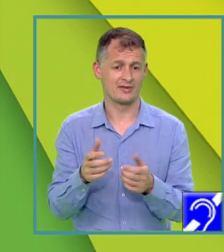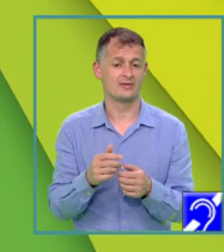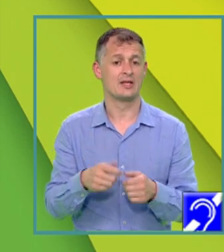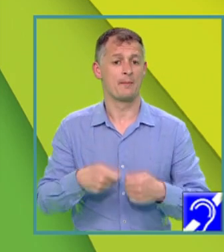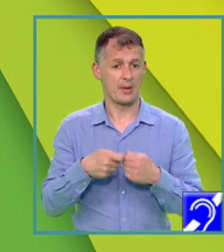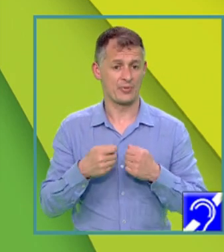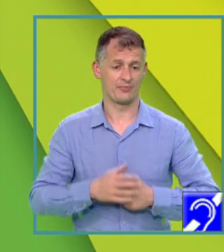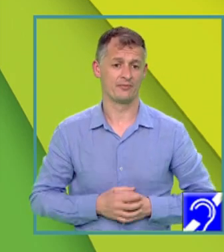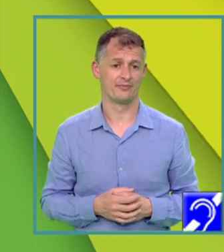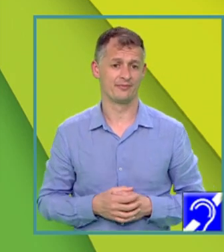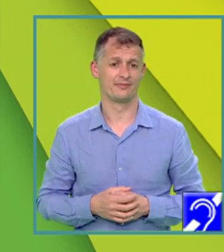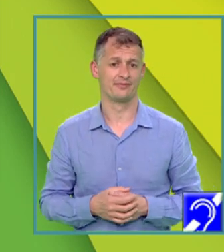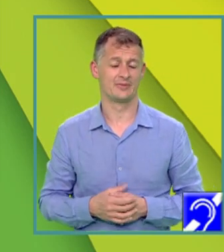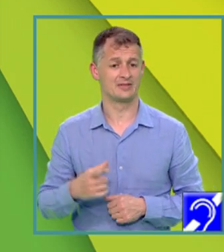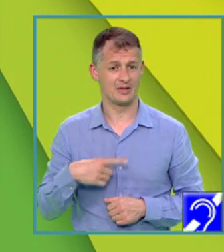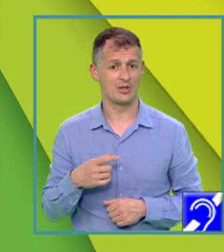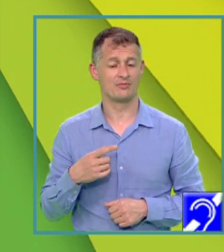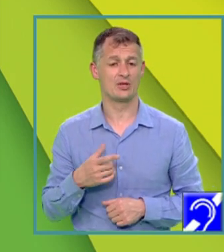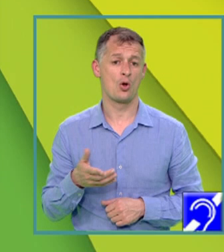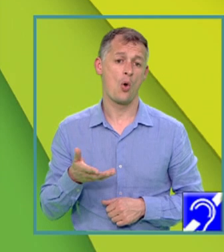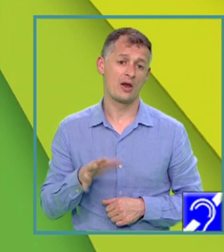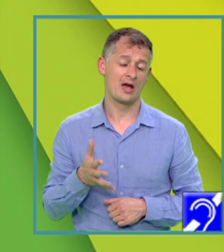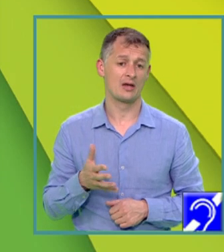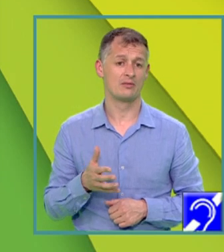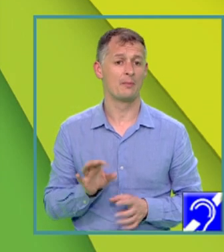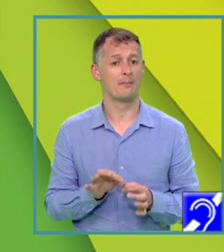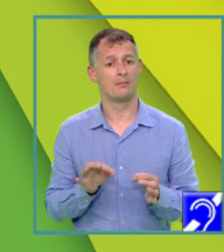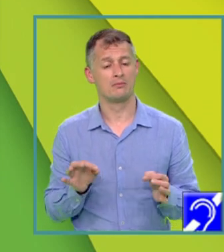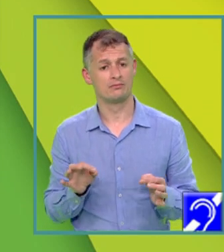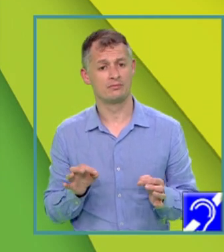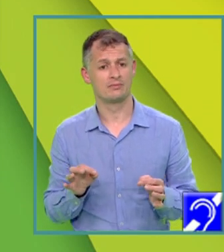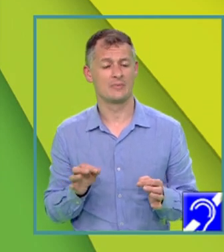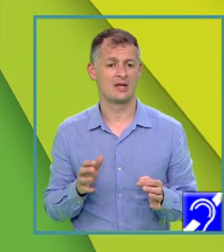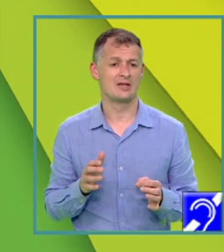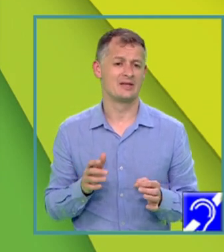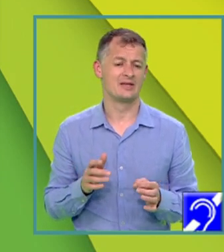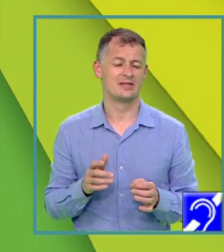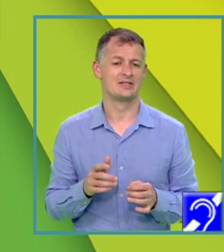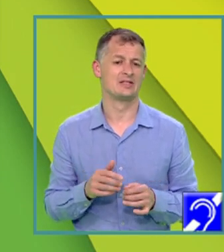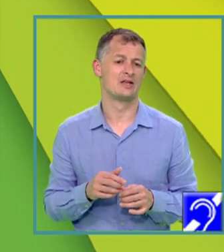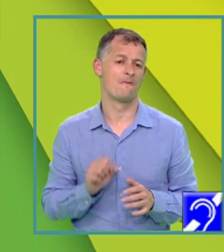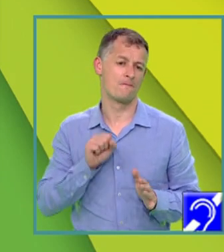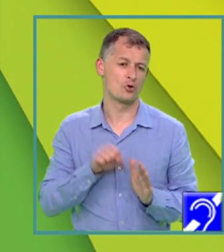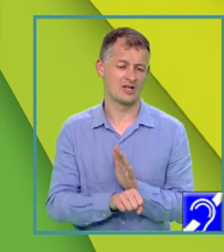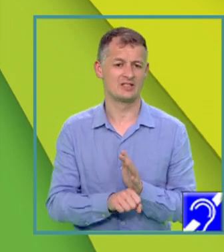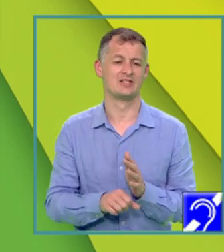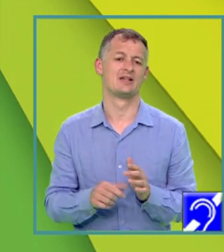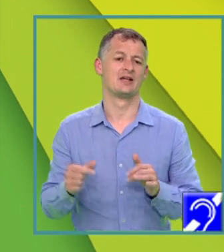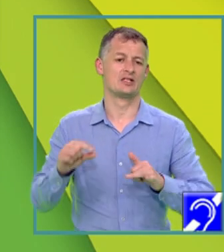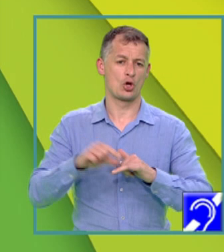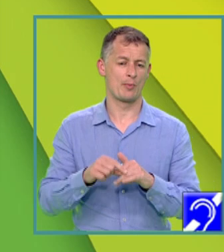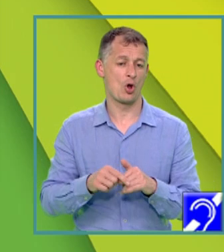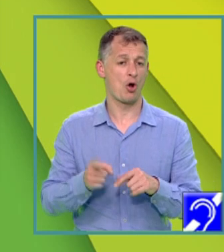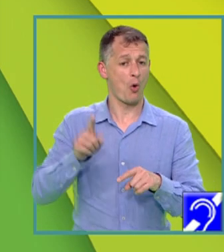parte, suntem într-o oarecare măsură presați să ne căsătorim cu persoane care au același status